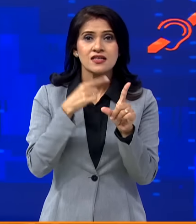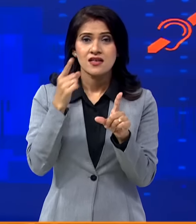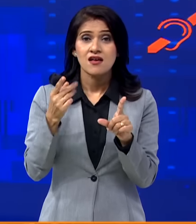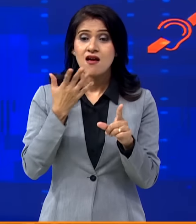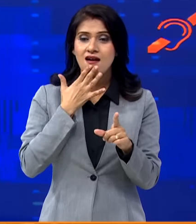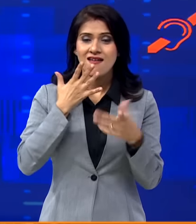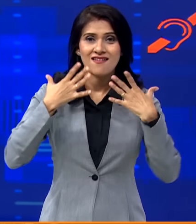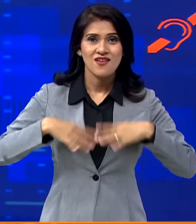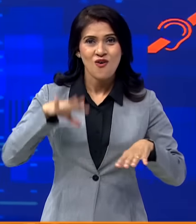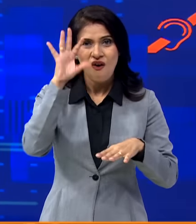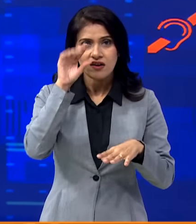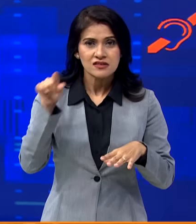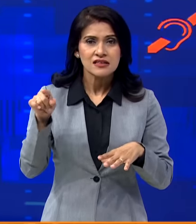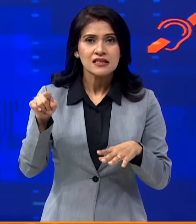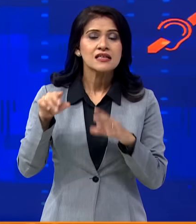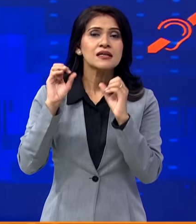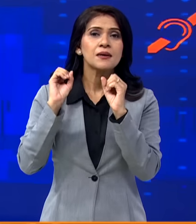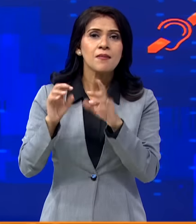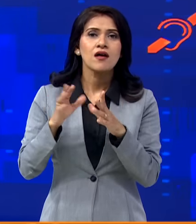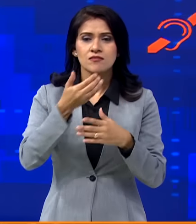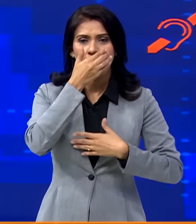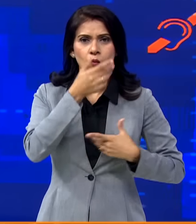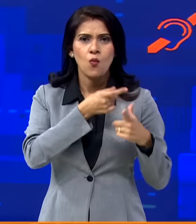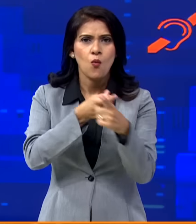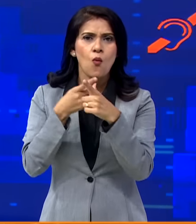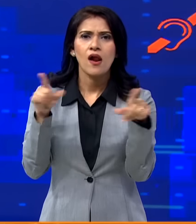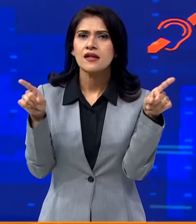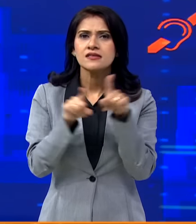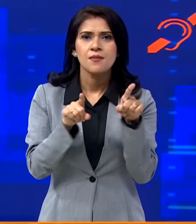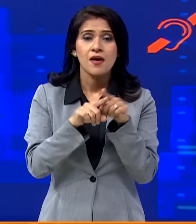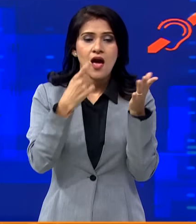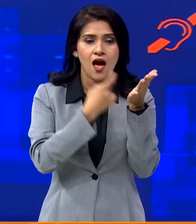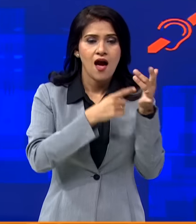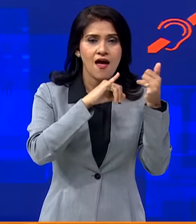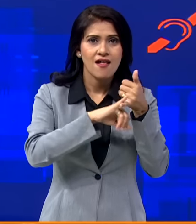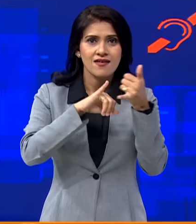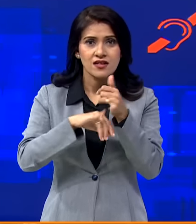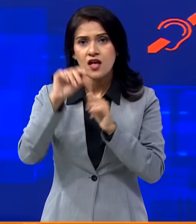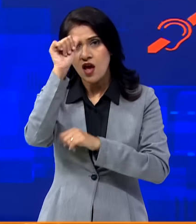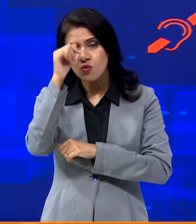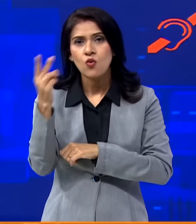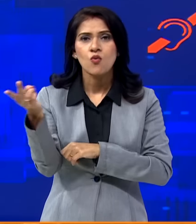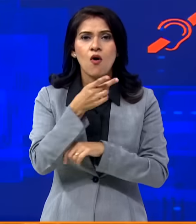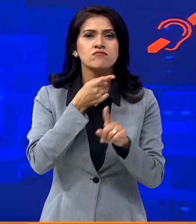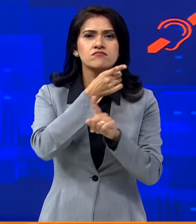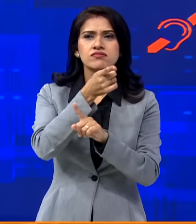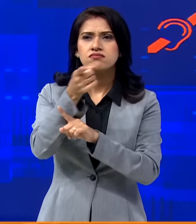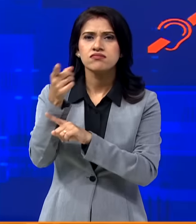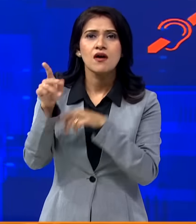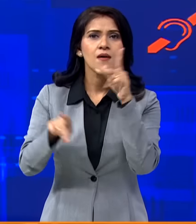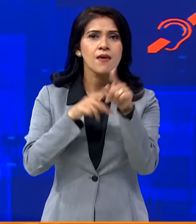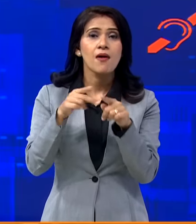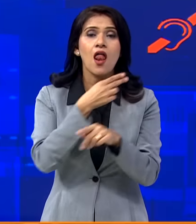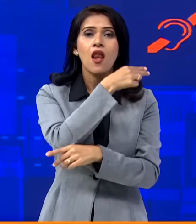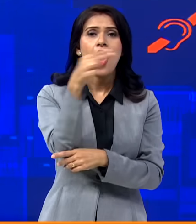और वह कहते हैं कि हिंदू और आरएसएस आतंकवाद फैलाते हैं और इल्जाम मुसलमानों पर लगाते हैं तो इस बारे में आप